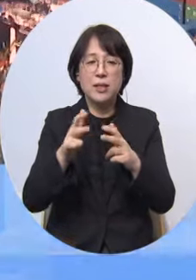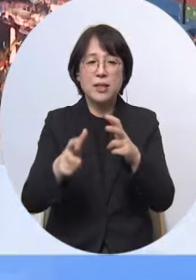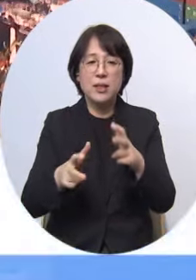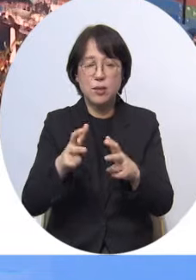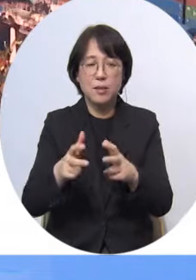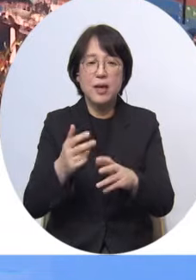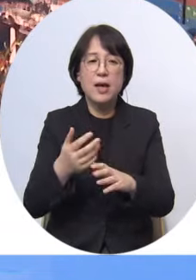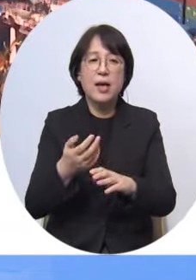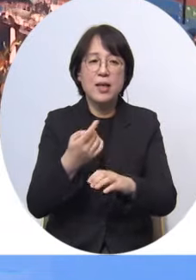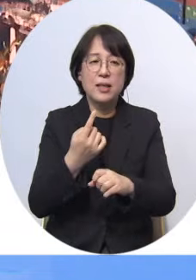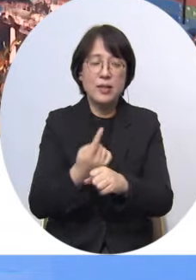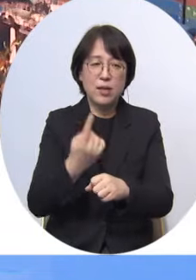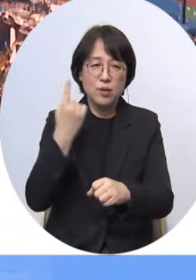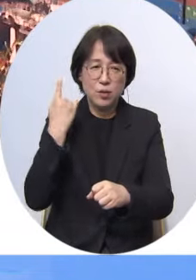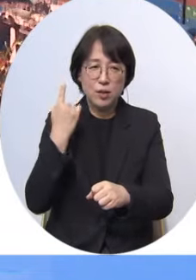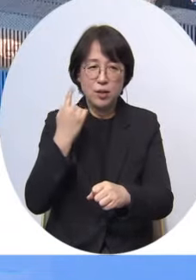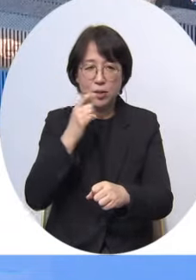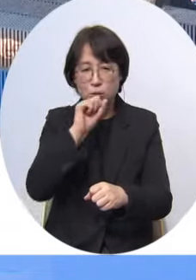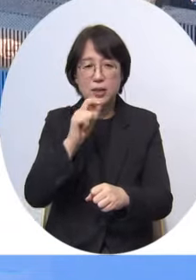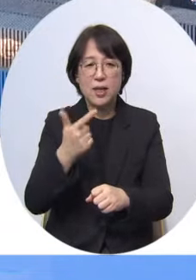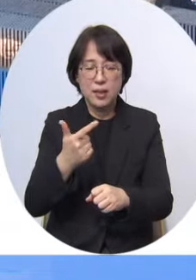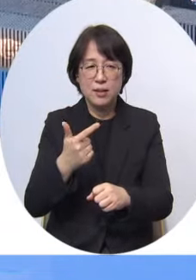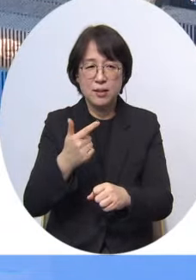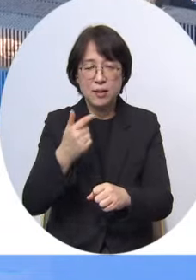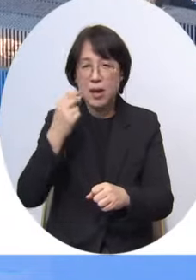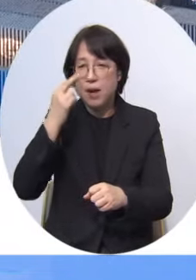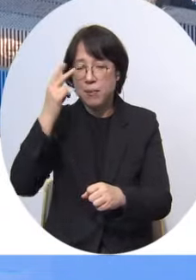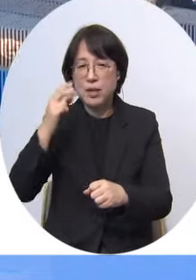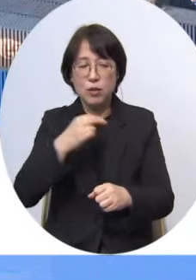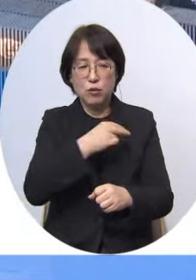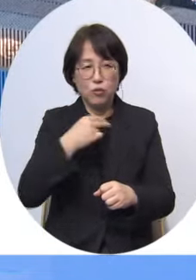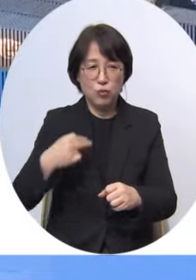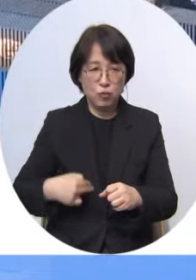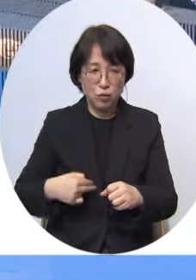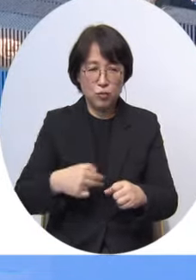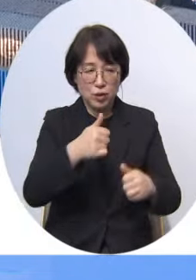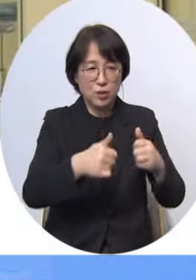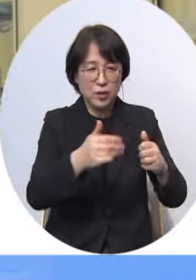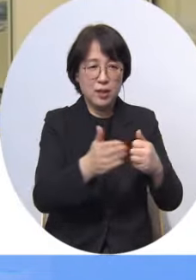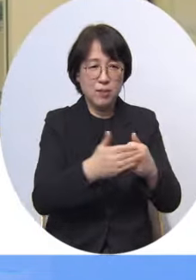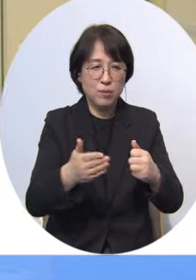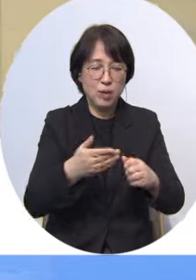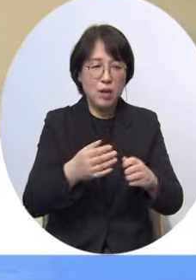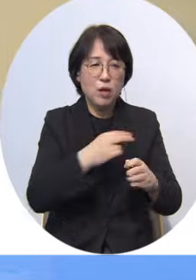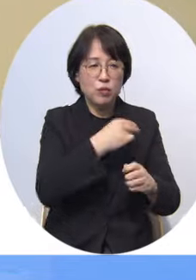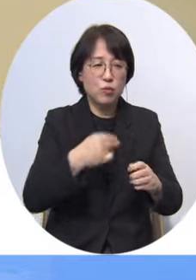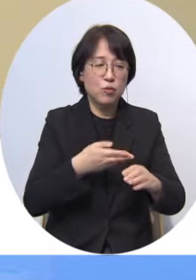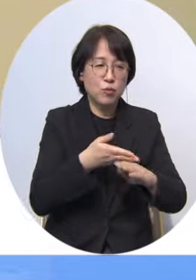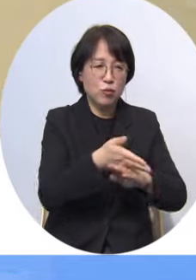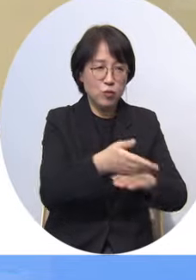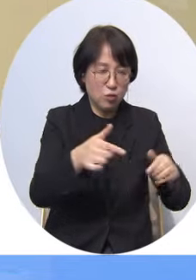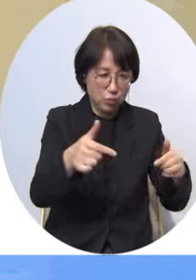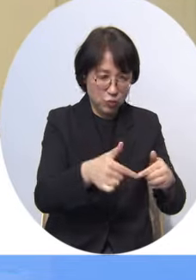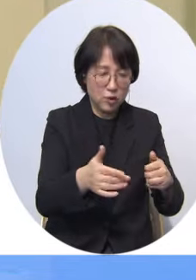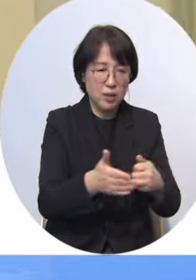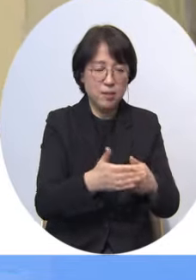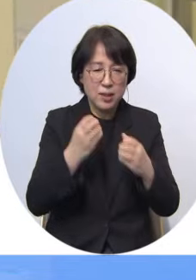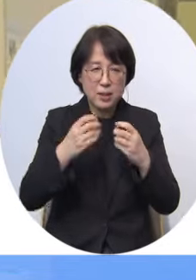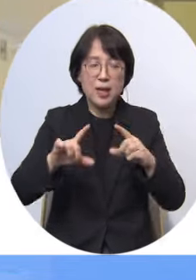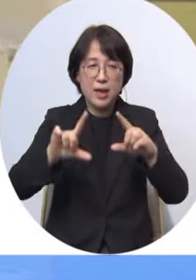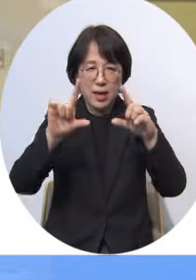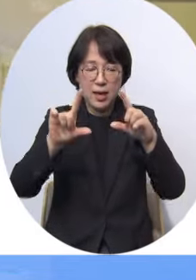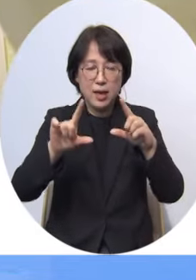작년에는 불황이었습니다. 미중 반도체 패권 경쟁으로 대중 수출이 연속적으로 감소했기 때문인데요. 하지만 새해